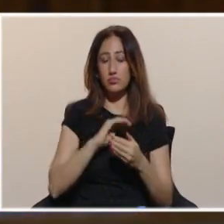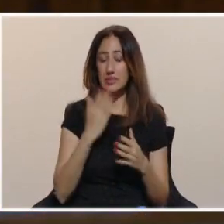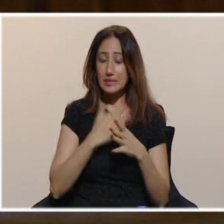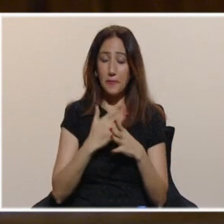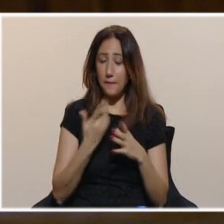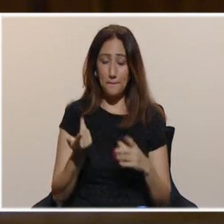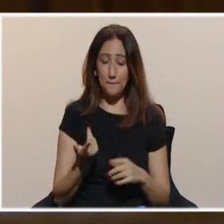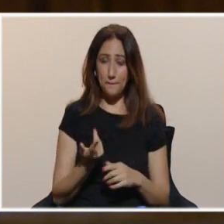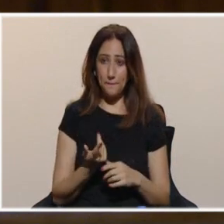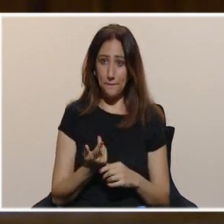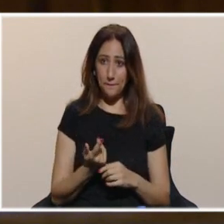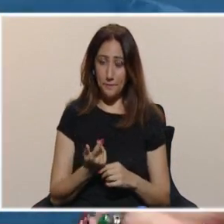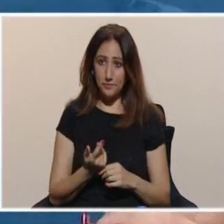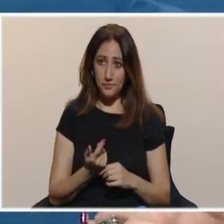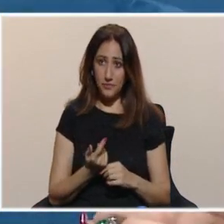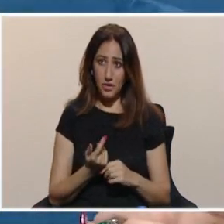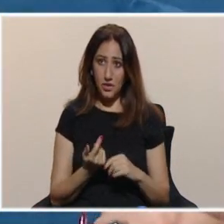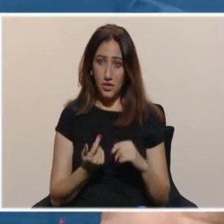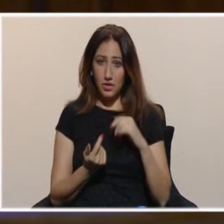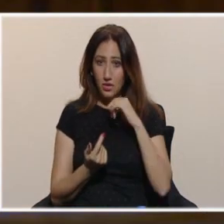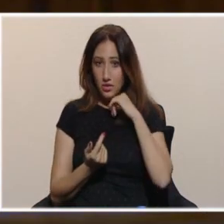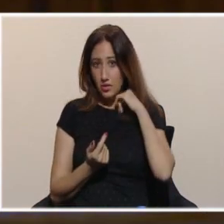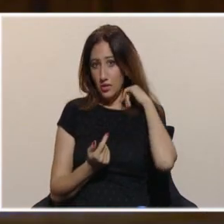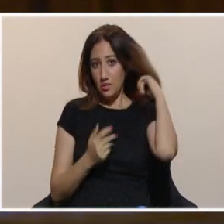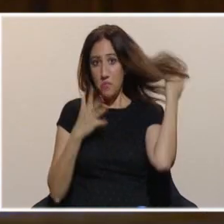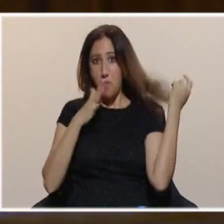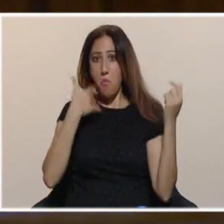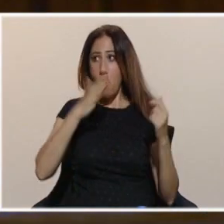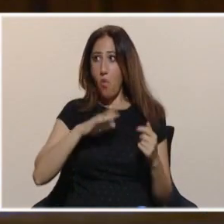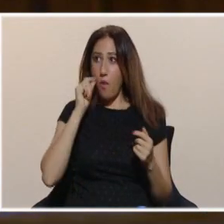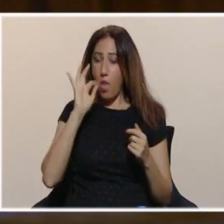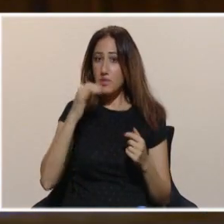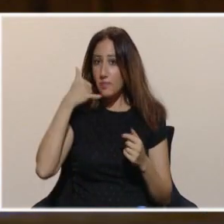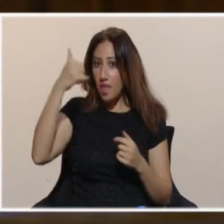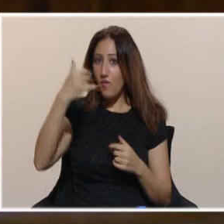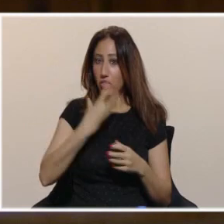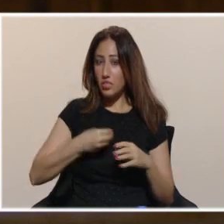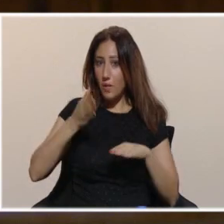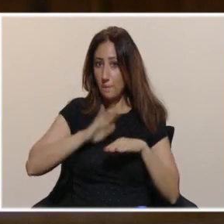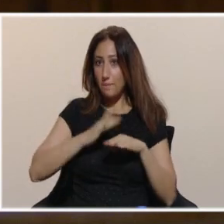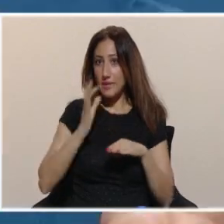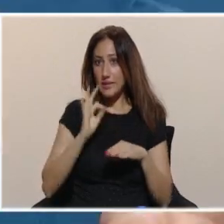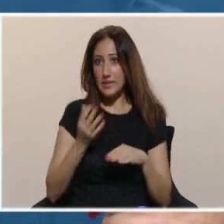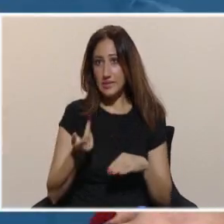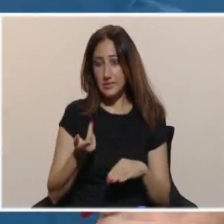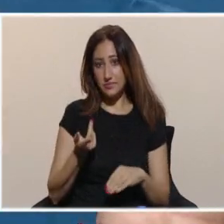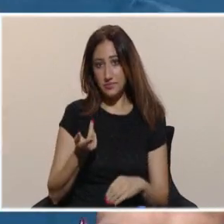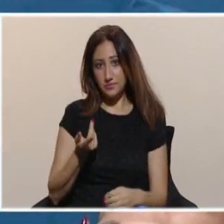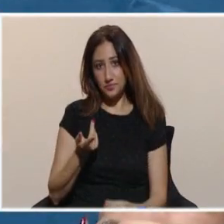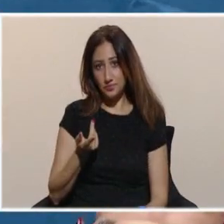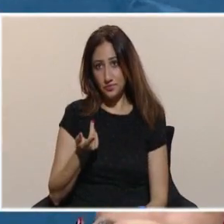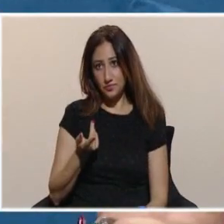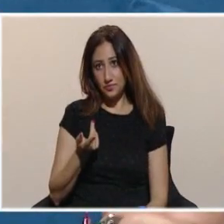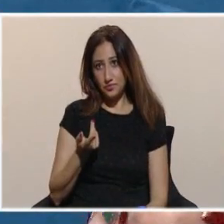السبب يعني اصل اب بنته بتعمل عمليه ممكن تموت فيها، ايه اللي يخليه ما يسالش عليها يعني؟ بص، اكيد انا ما اعرفش